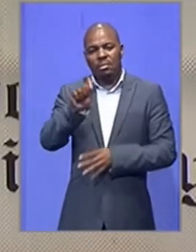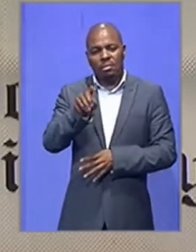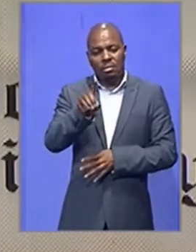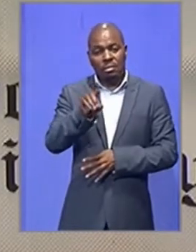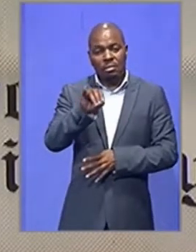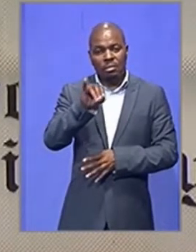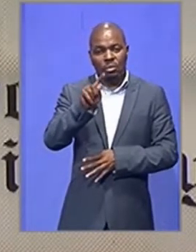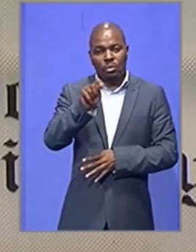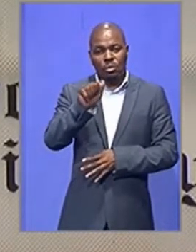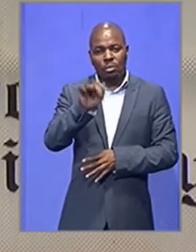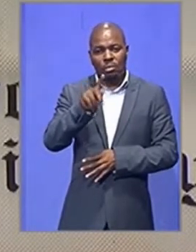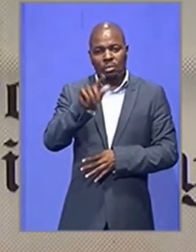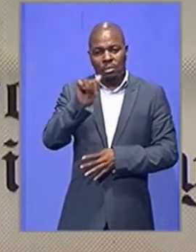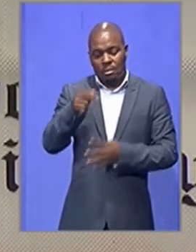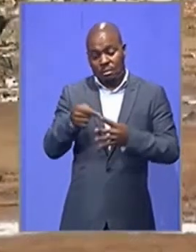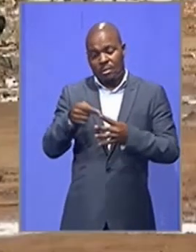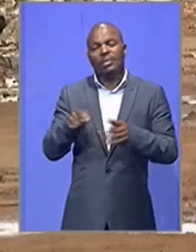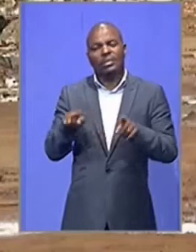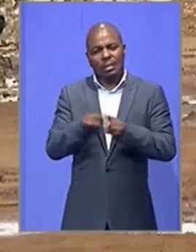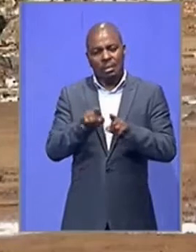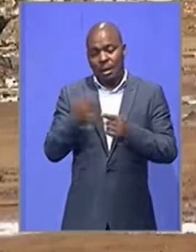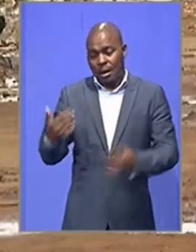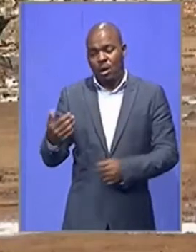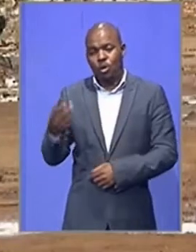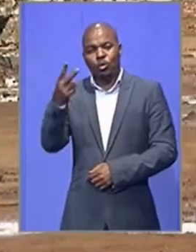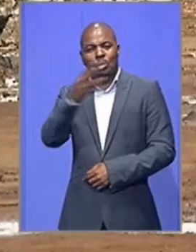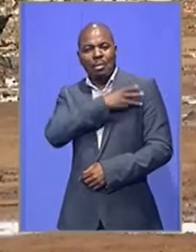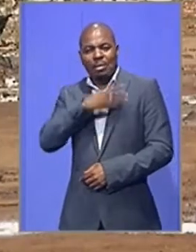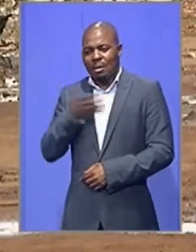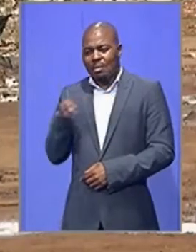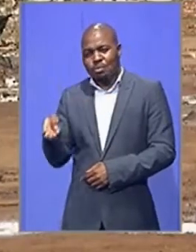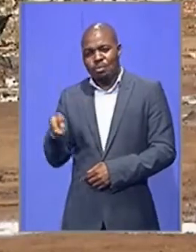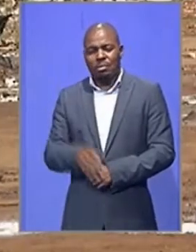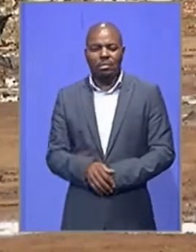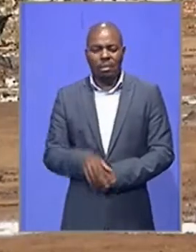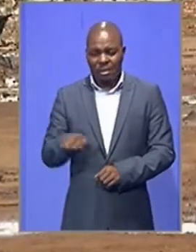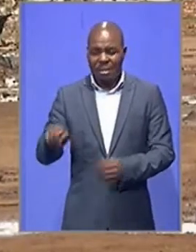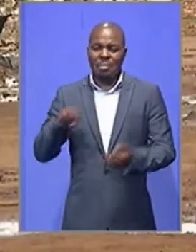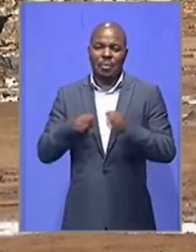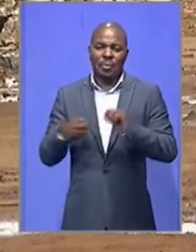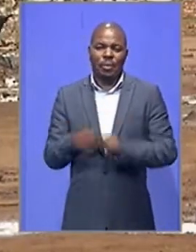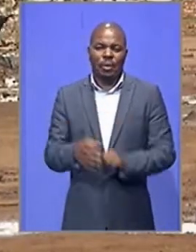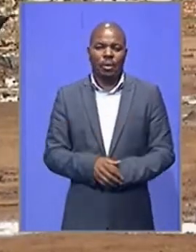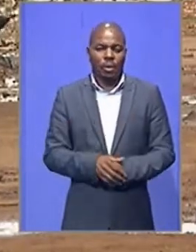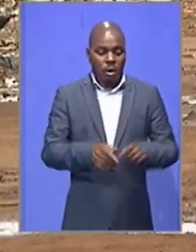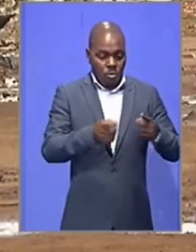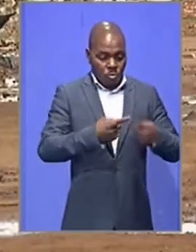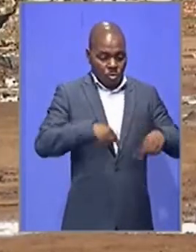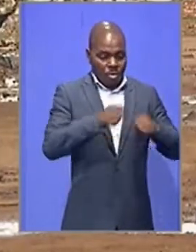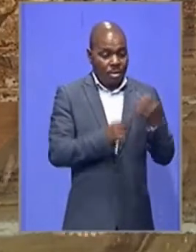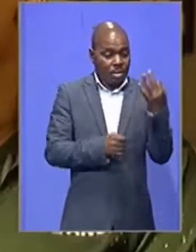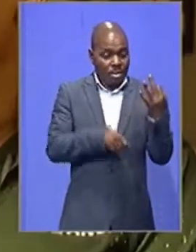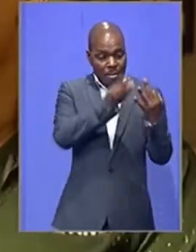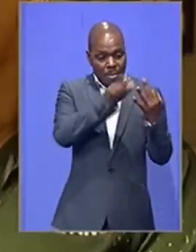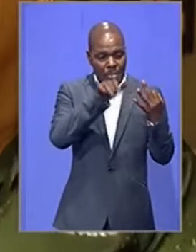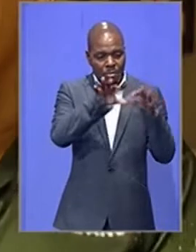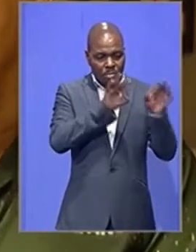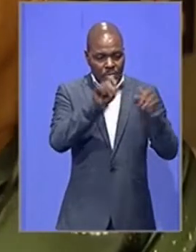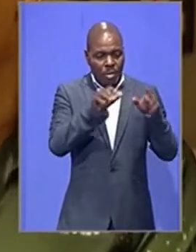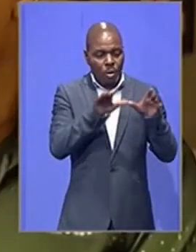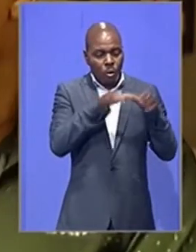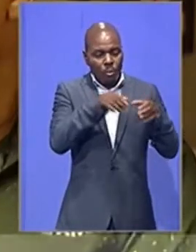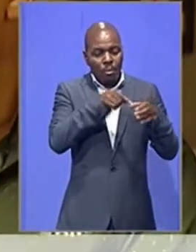na le batsamaisi ba babedi ba masepala, mme seo ke matshwenyego a magolo. Re tlhomile komiti ya batho ba bararo e eteletsweng